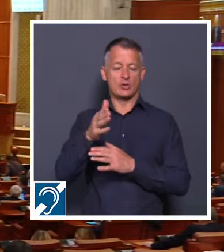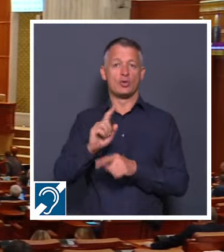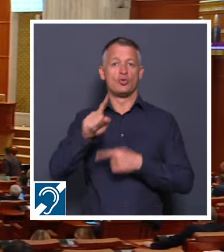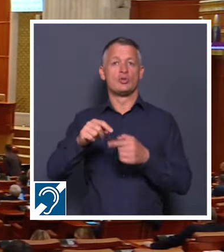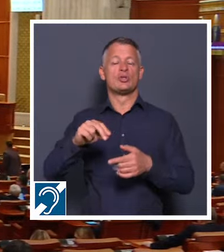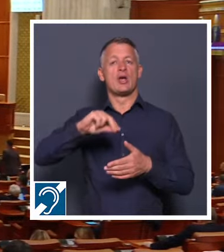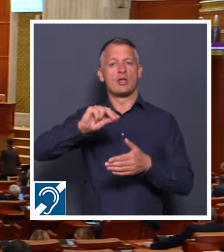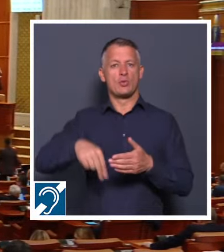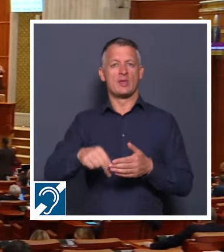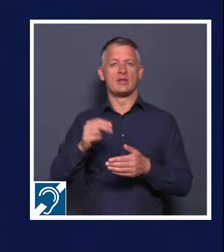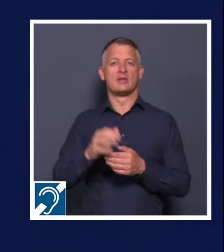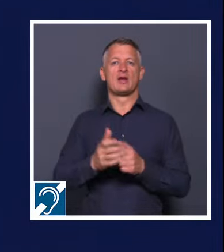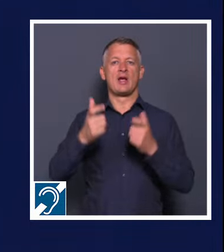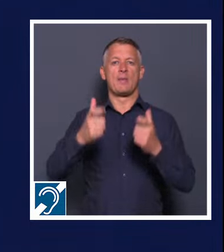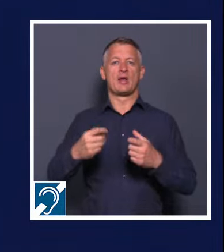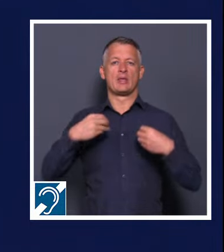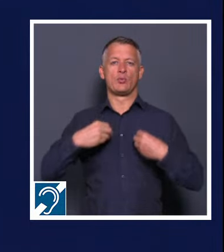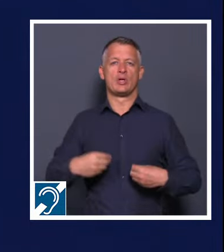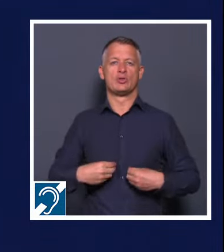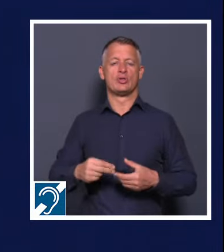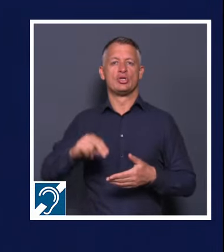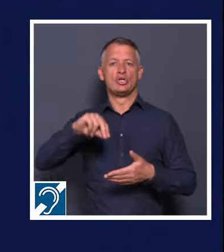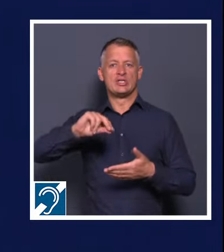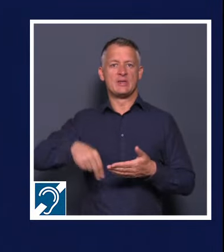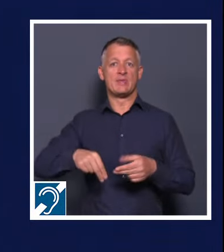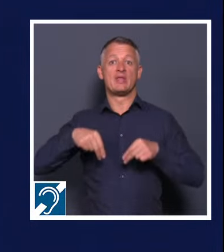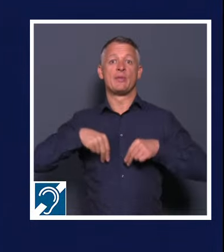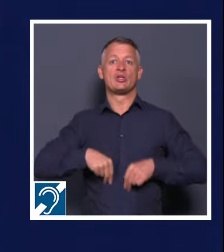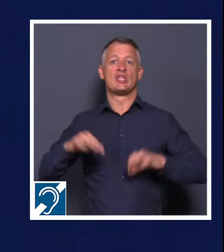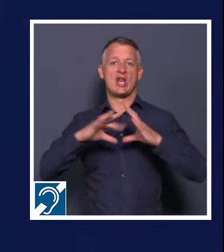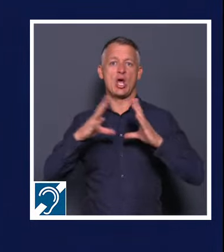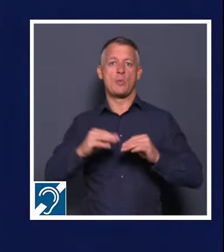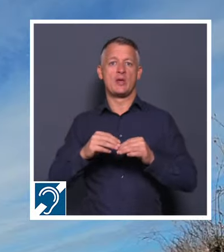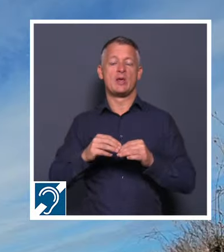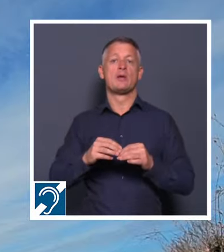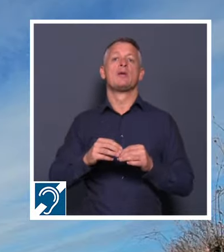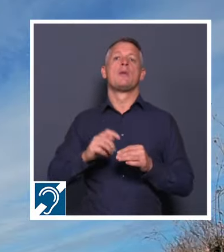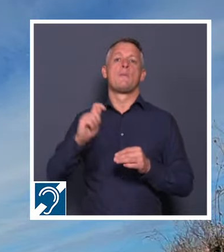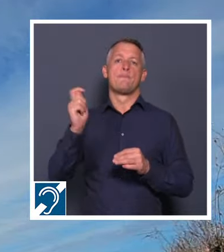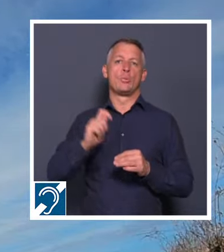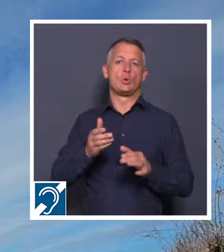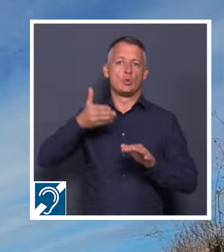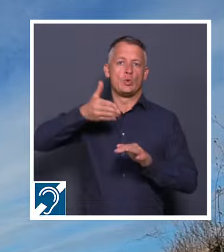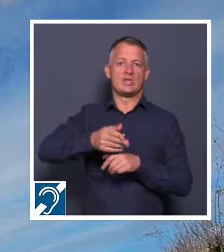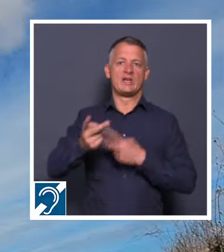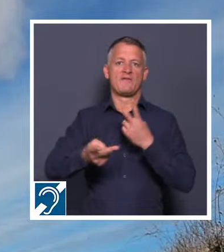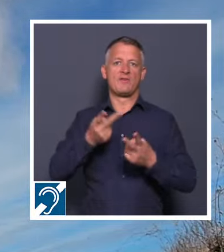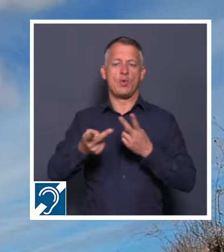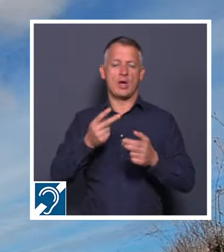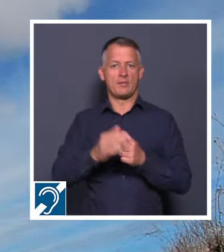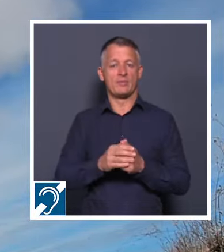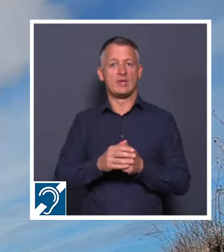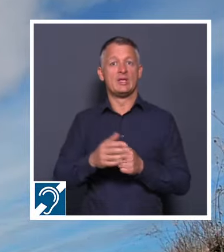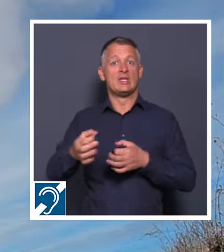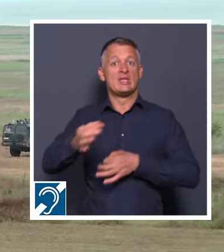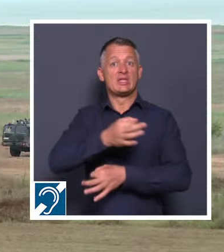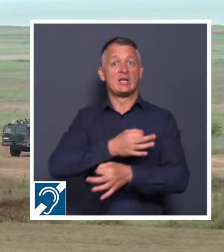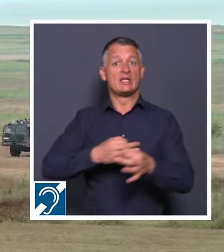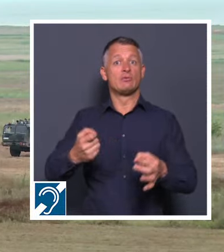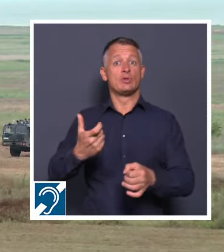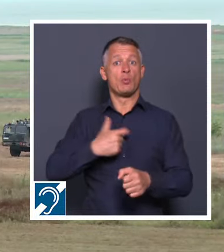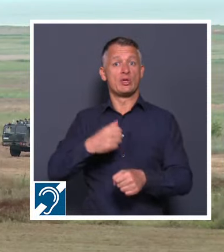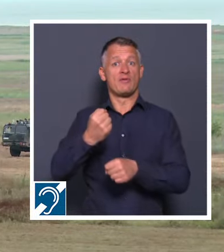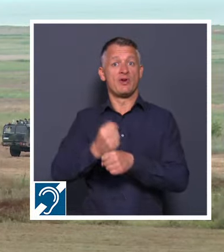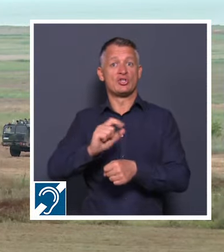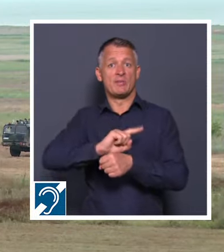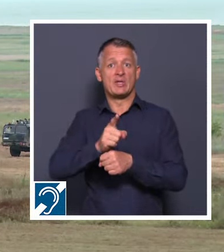ca for decizional și promulgat de șeful statului, proiectul va intra în vigoare. Transferul s-ar putea face imediat pentru că sistemul este